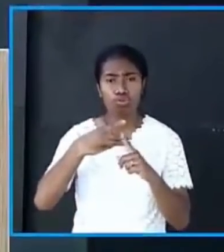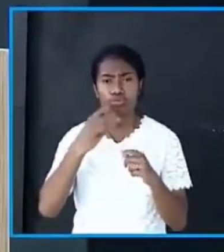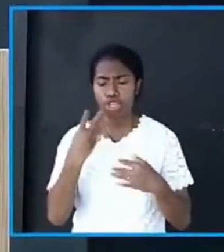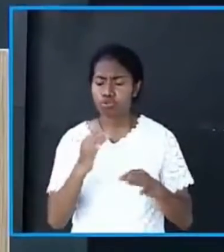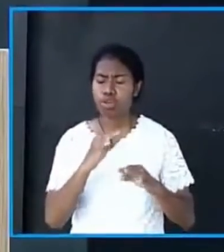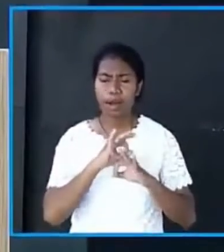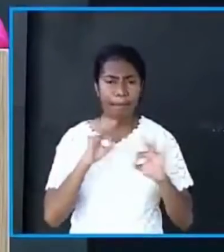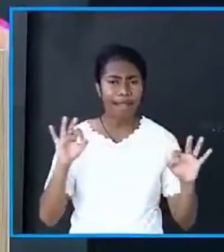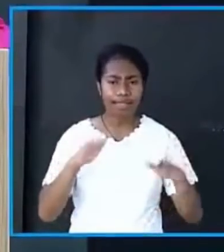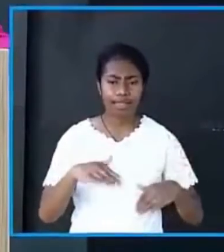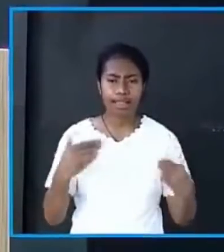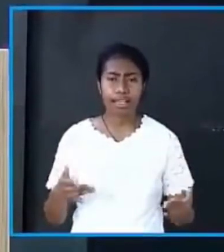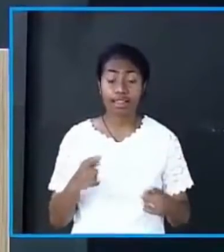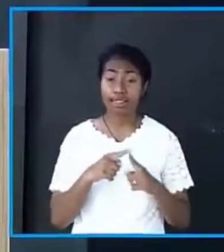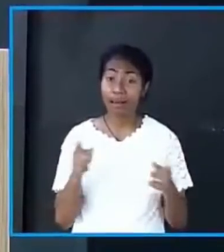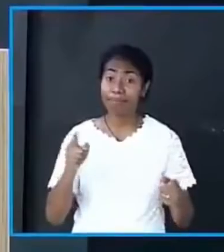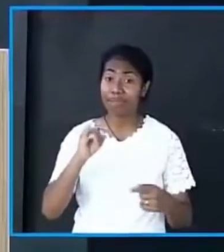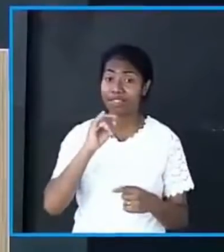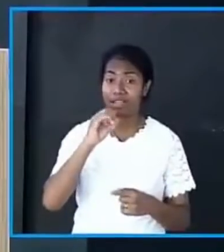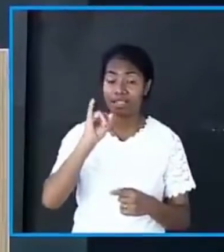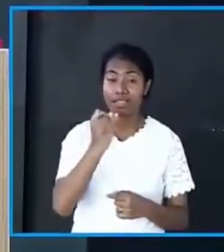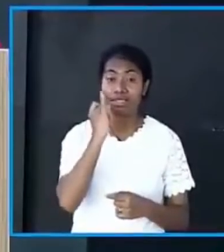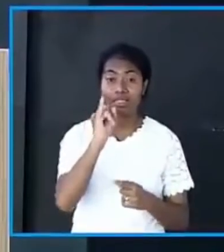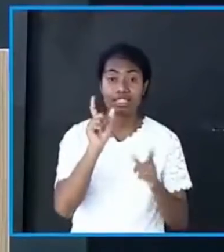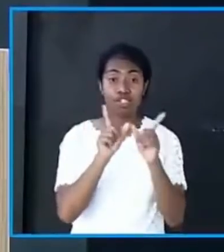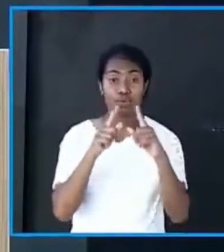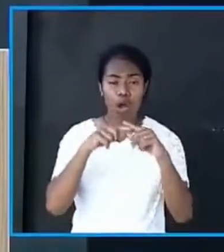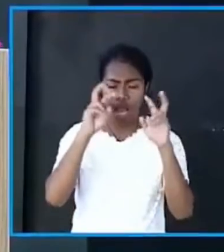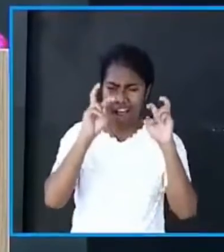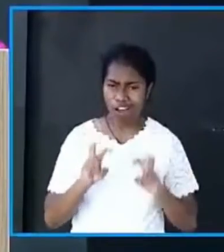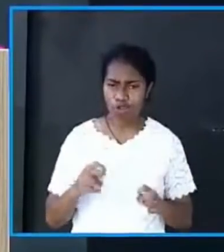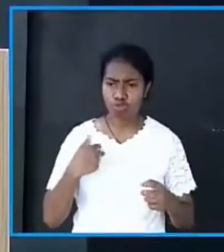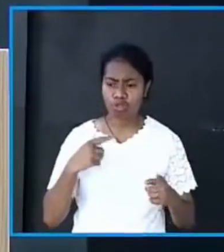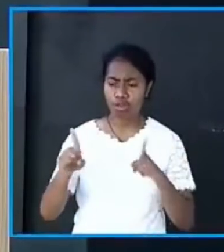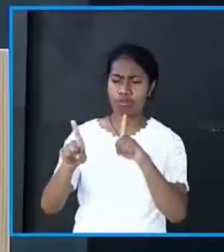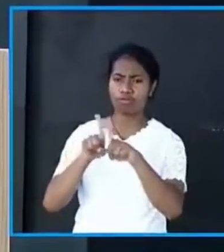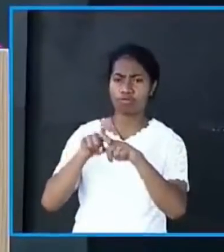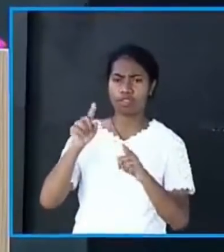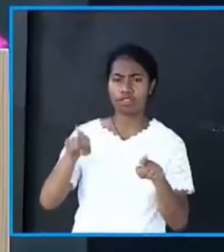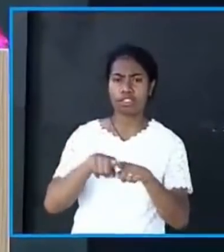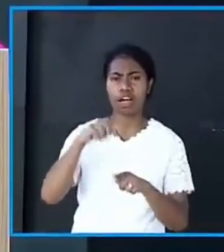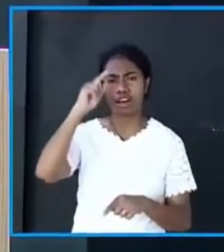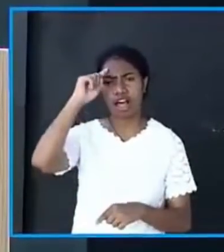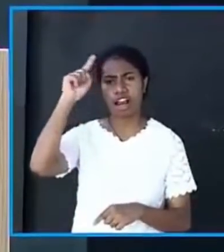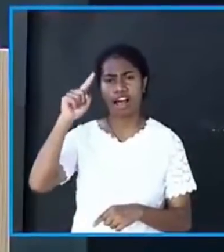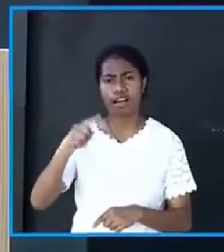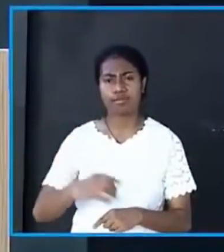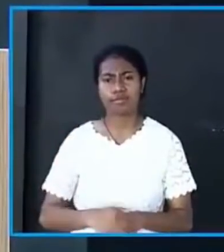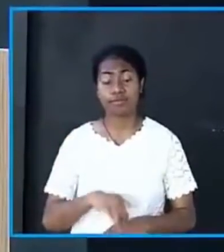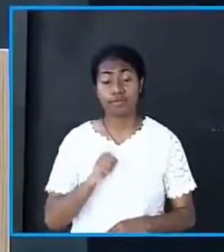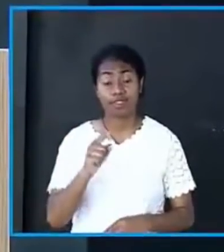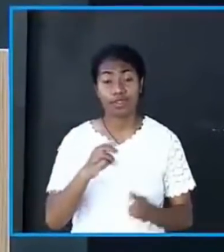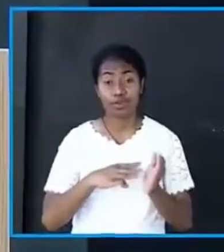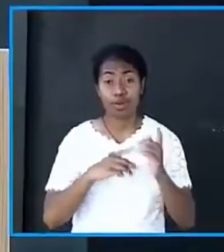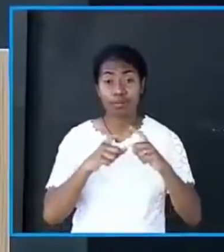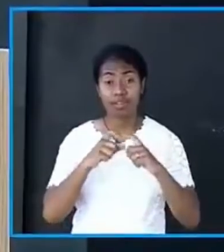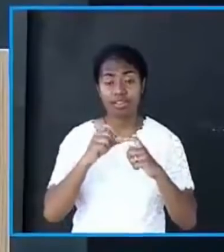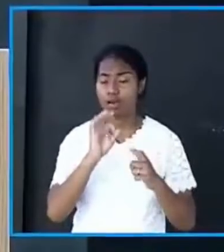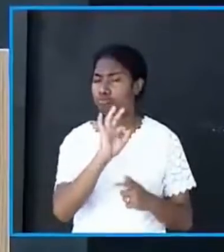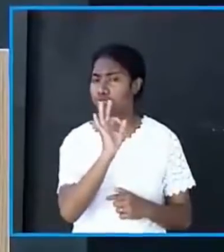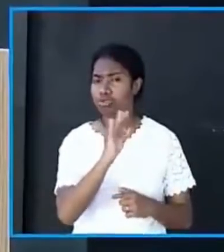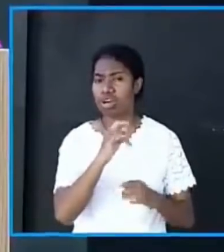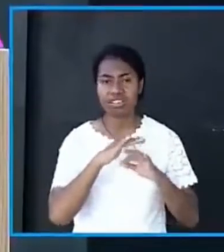atau rohnya harus berhadapan dengan Allah dan masalah bukan selesai